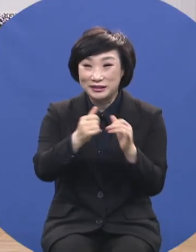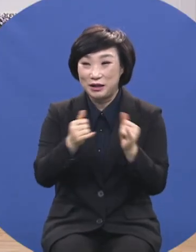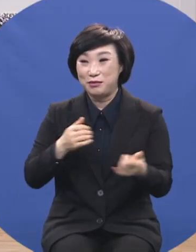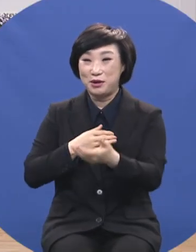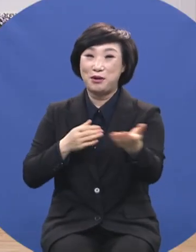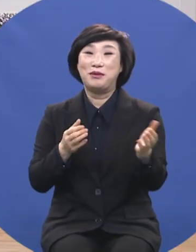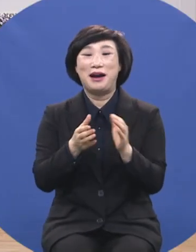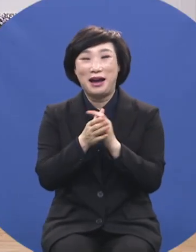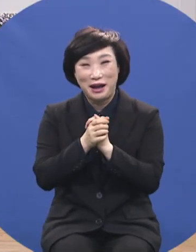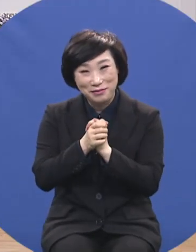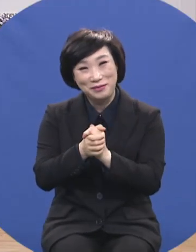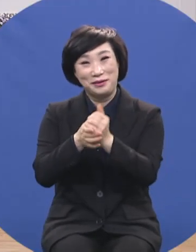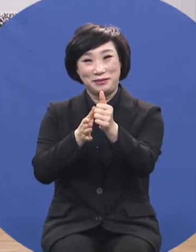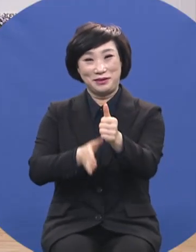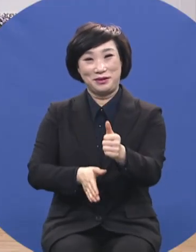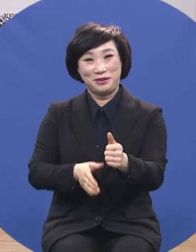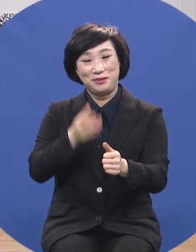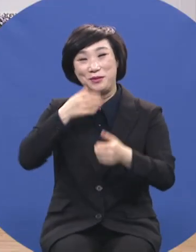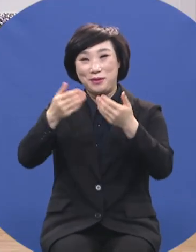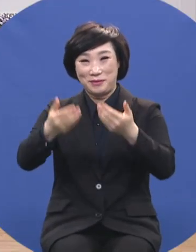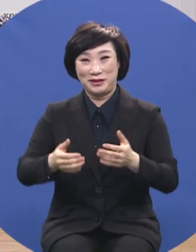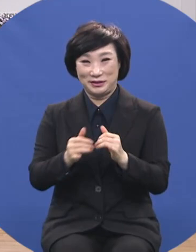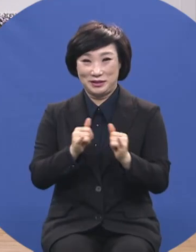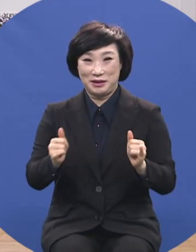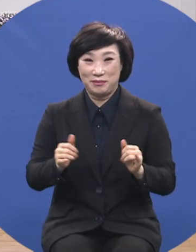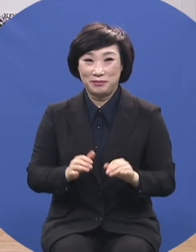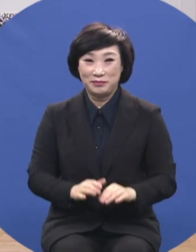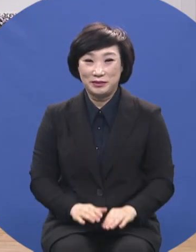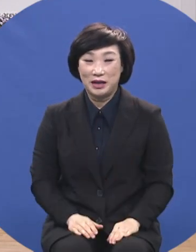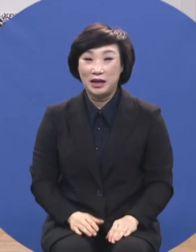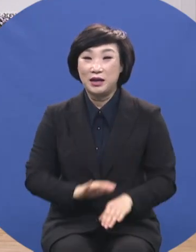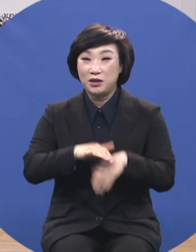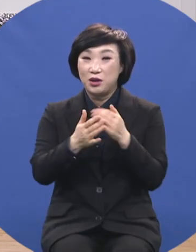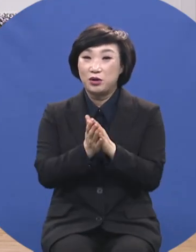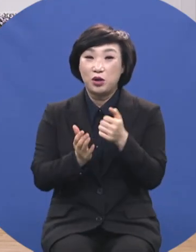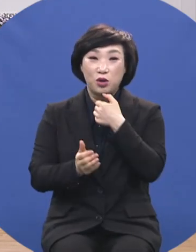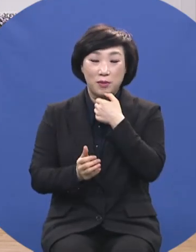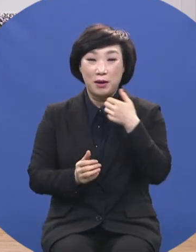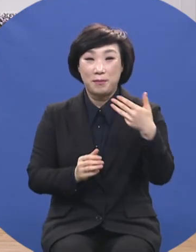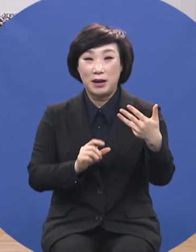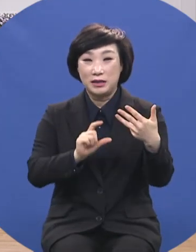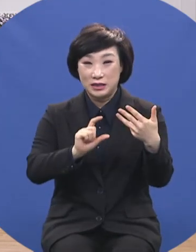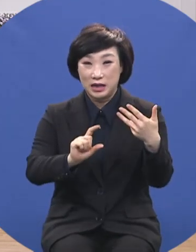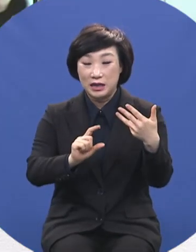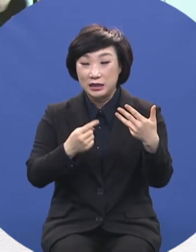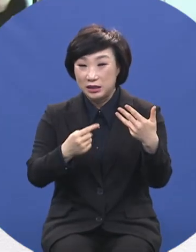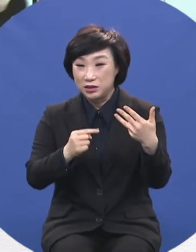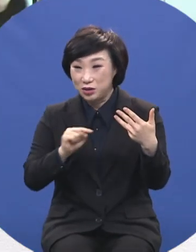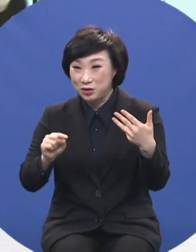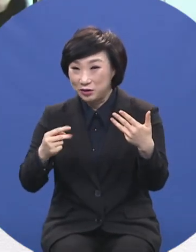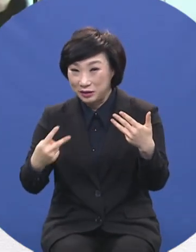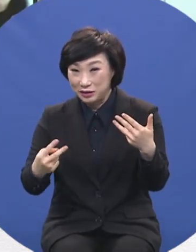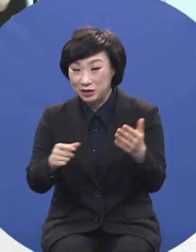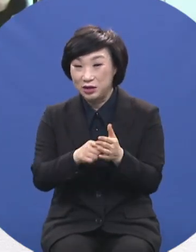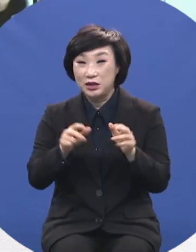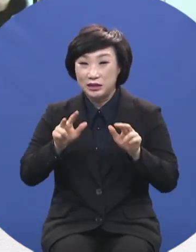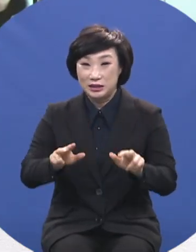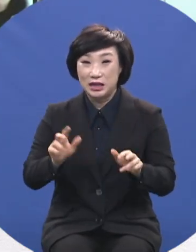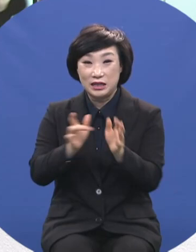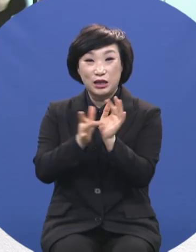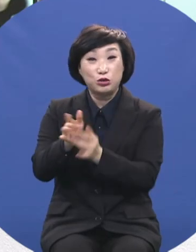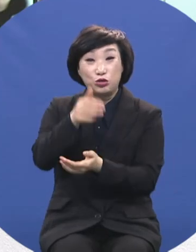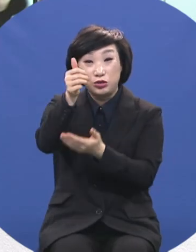얼마나 복받은 사람이냐. 로마서 8장 1절로 12절에 그러므로 이제